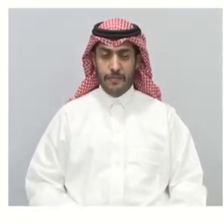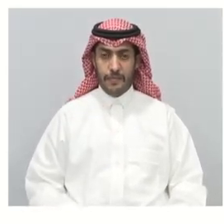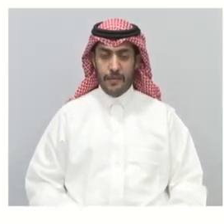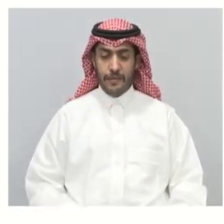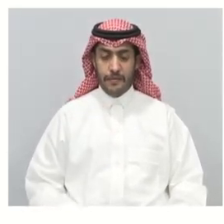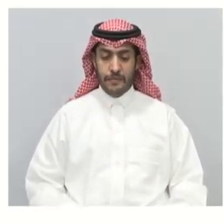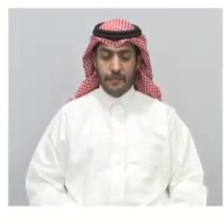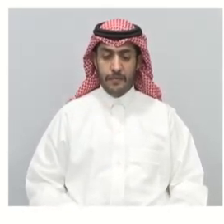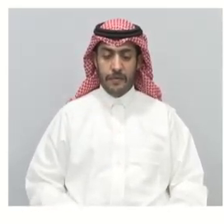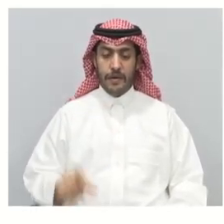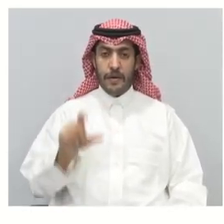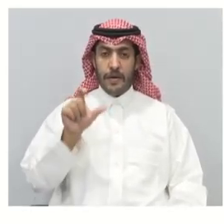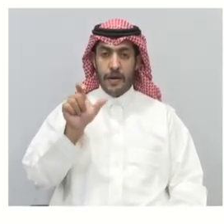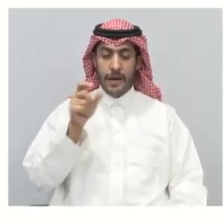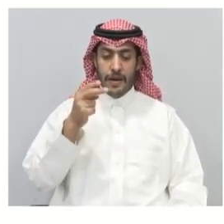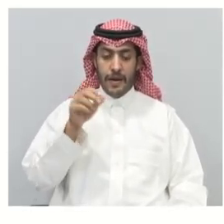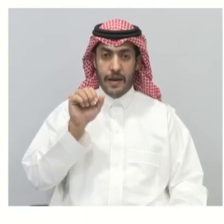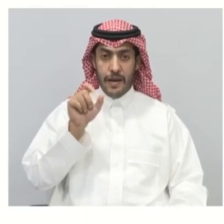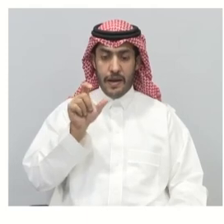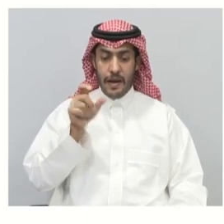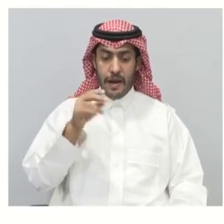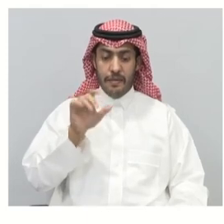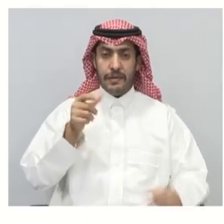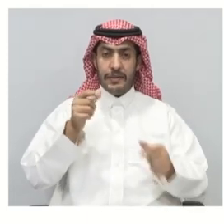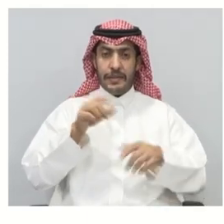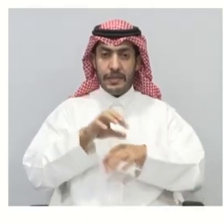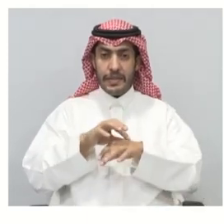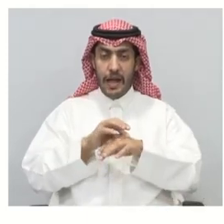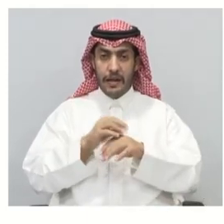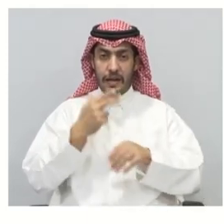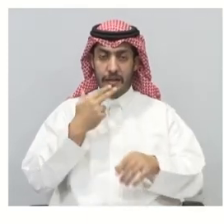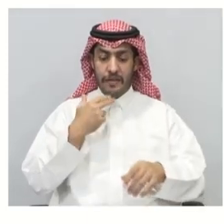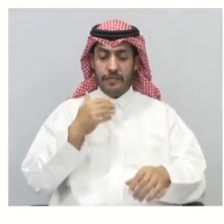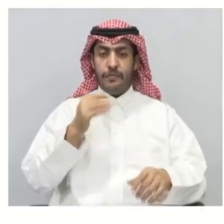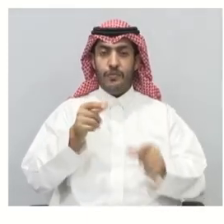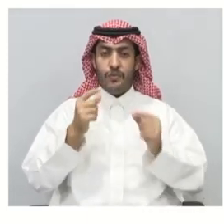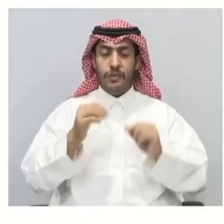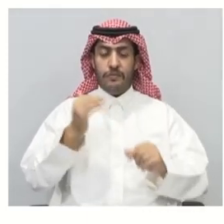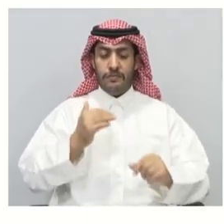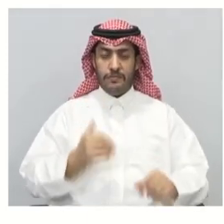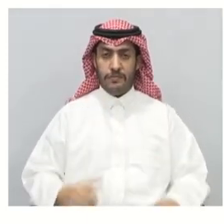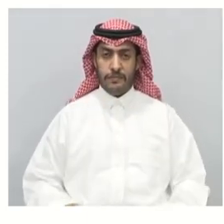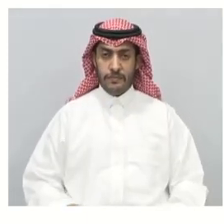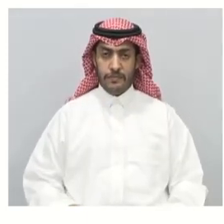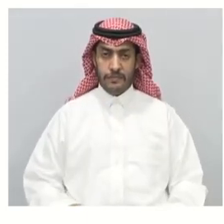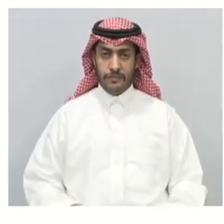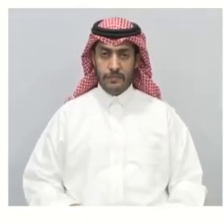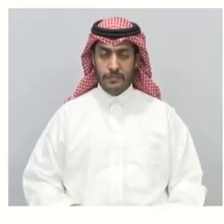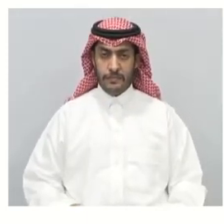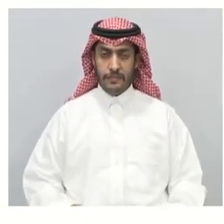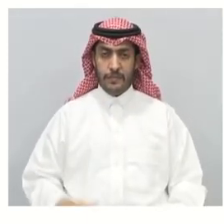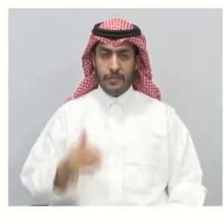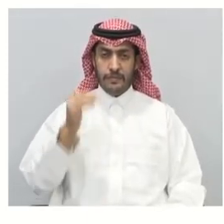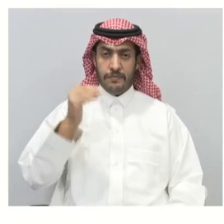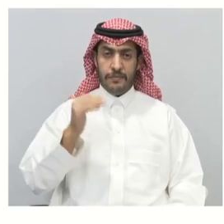نعم الانسان النظيف هنا احاكي الجمل وارده في نصوص الوحده ضاع جمله بامكانك ايضا ان تاتي بجمله وان تكتبه جمله في كتابك نصوص الوحده مع التنبه